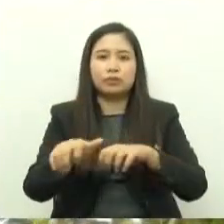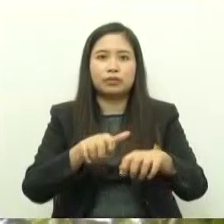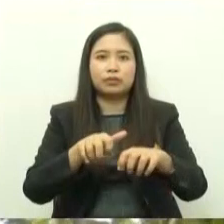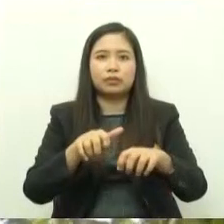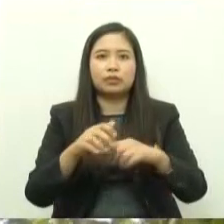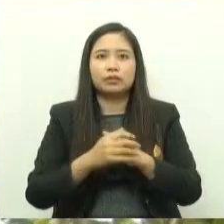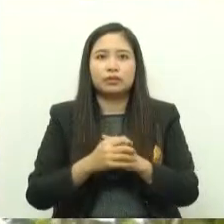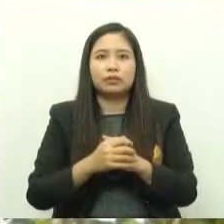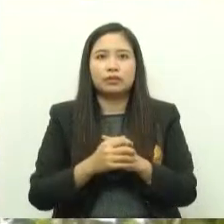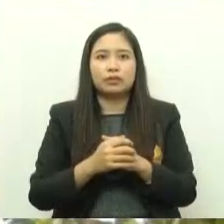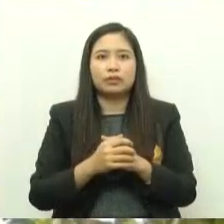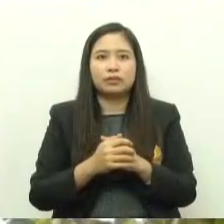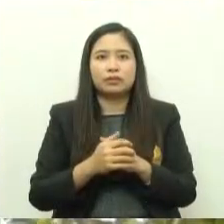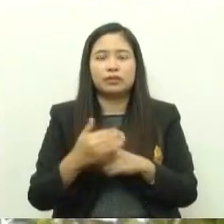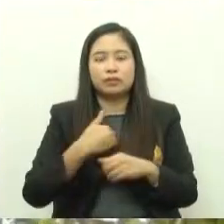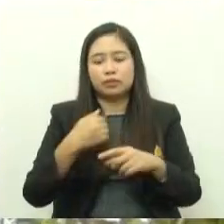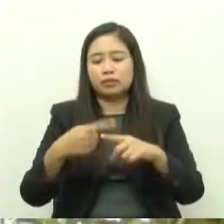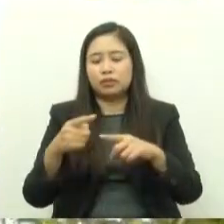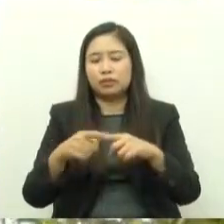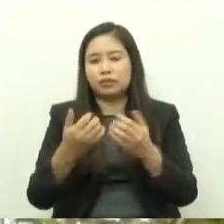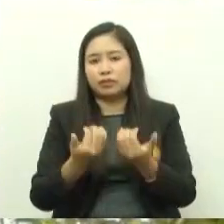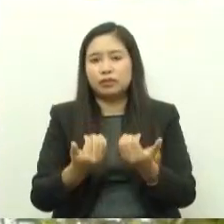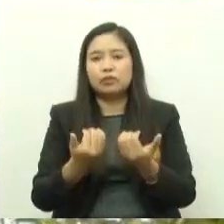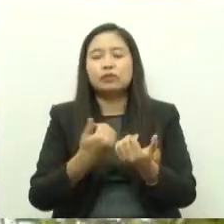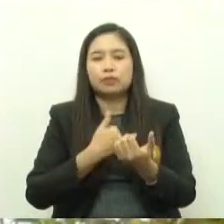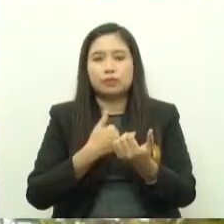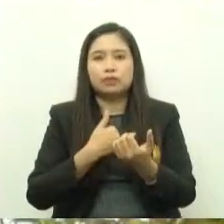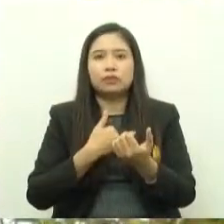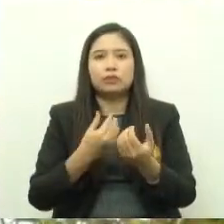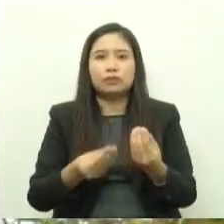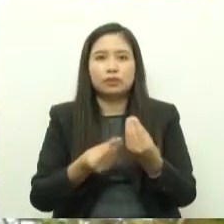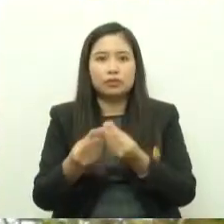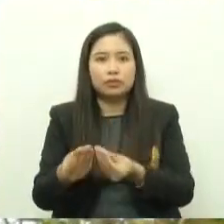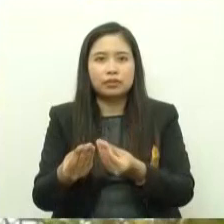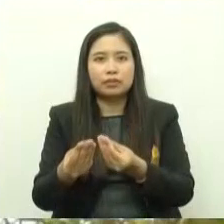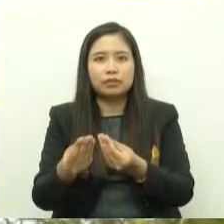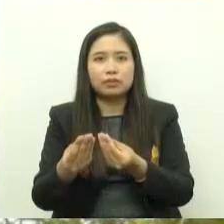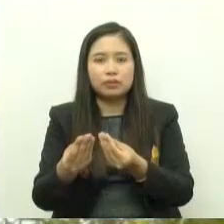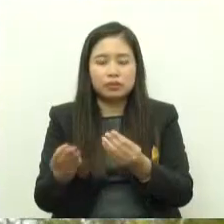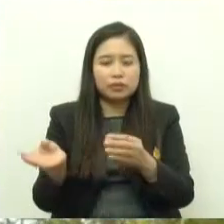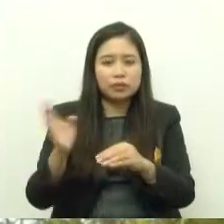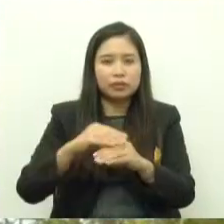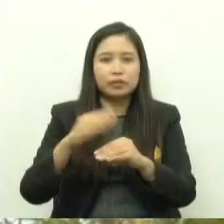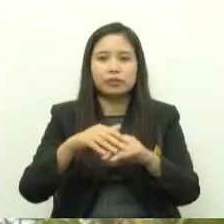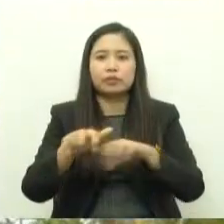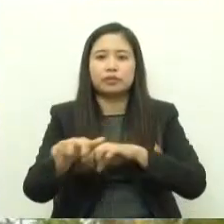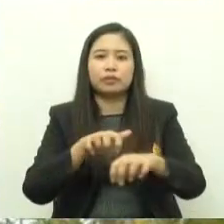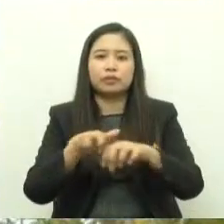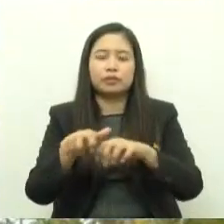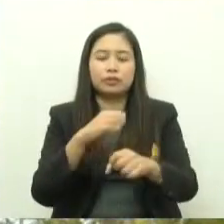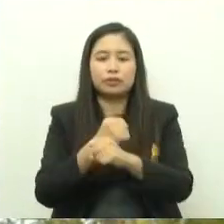เองก็มีราชที่ราชบุรีครับที่เป็นผเขตใหม่ทั้ง 3ท่านก็เข้ามาดำเนินการในช่วงของเริ่มต้น